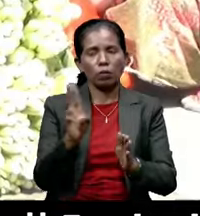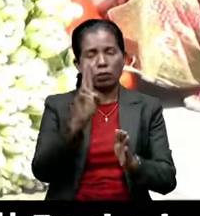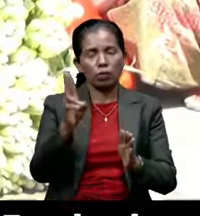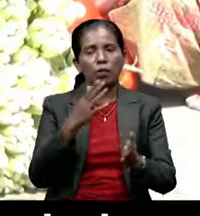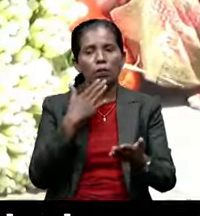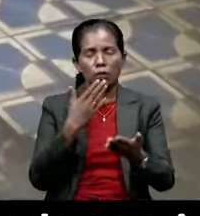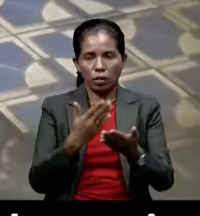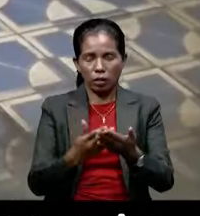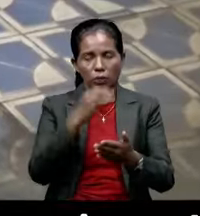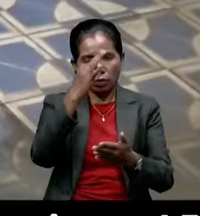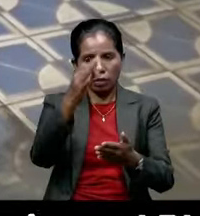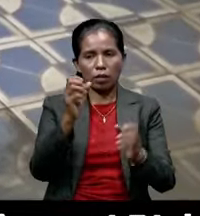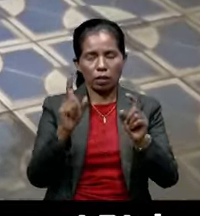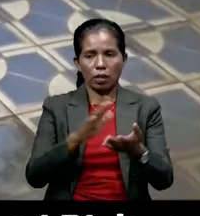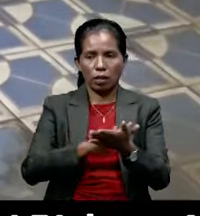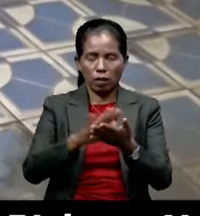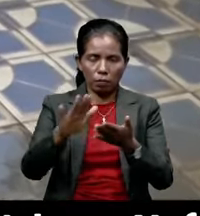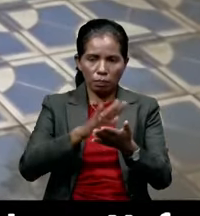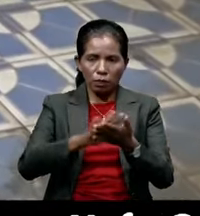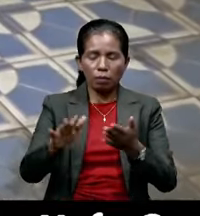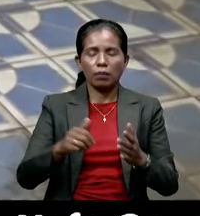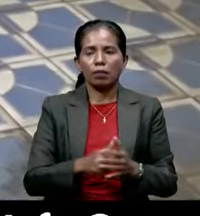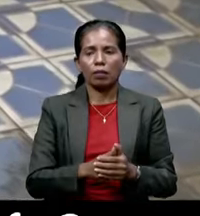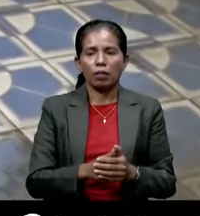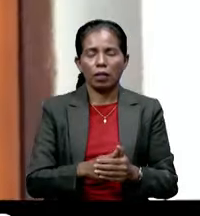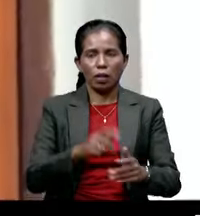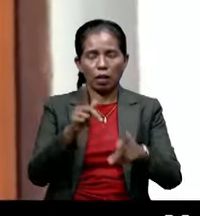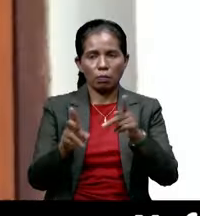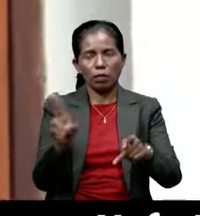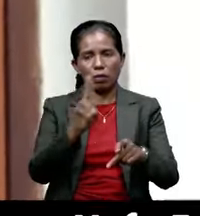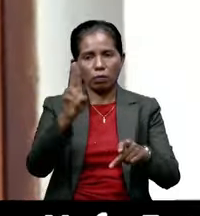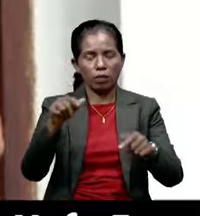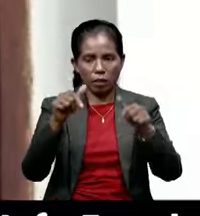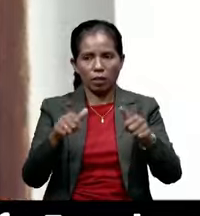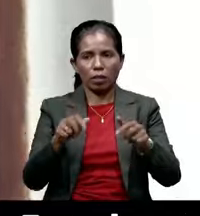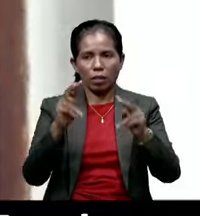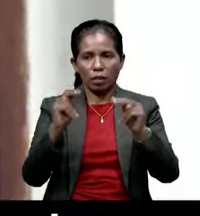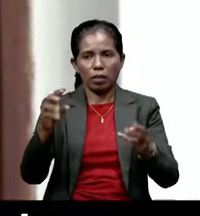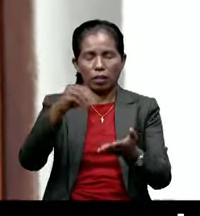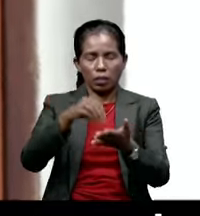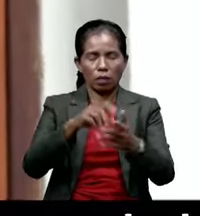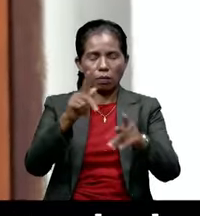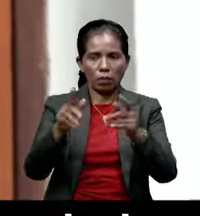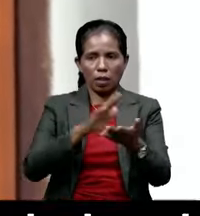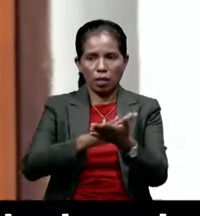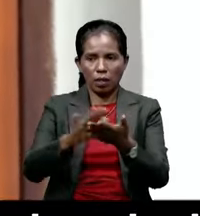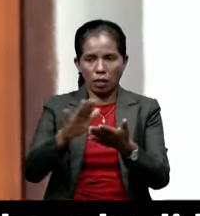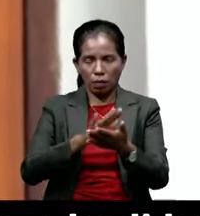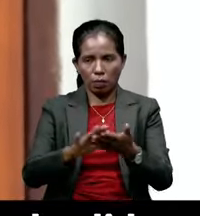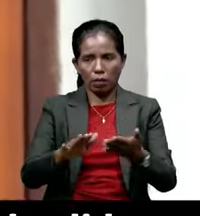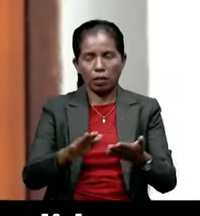pawai. Ma tengka hamos, ntaung be gestur sire hane, tengki pawai ma hena papa hamos, trainer